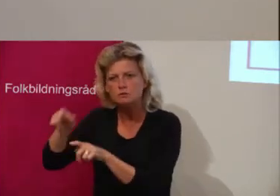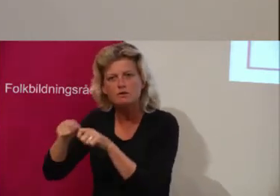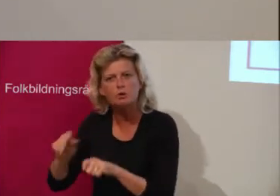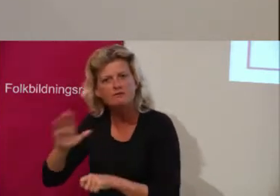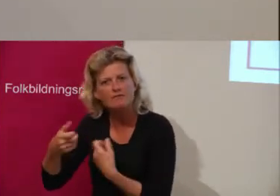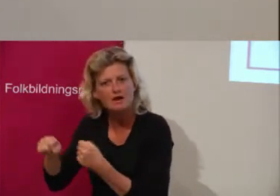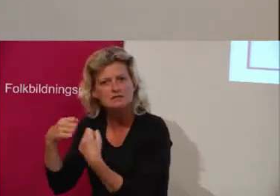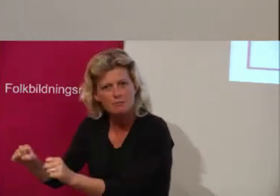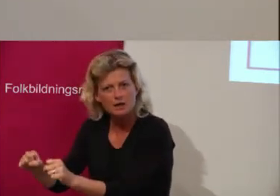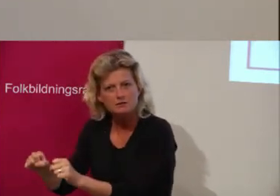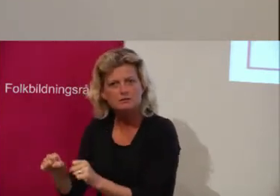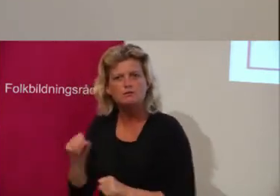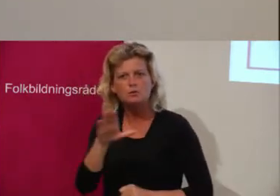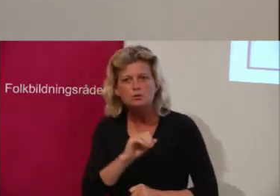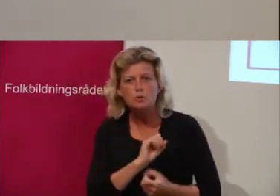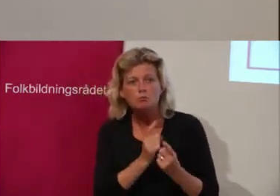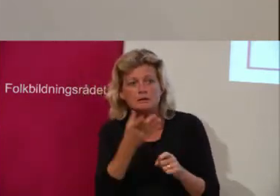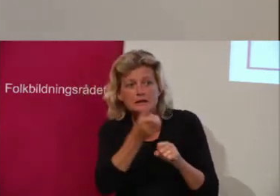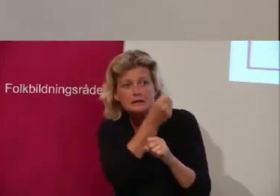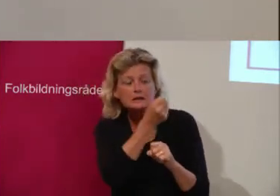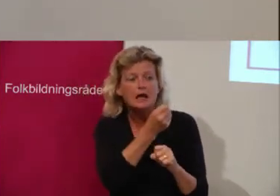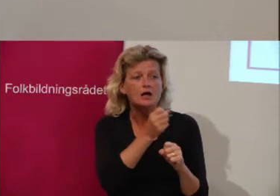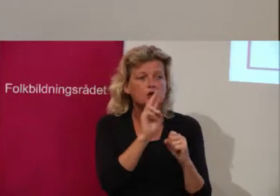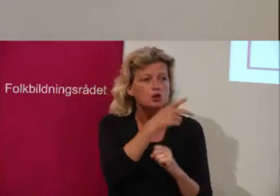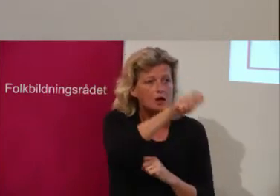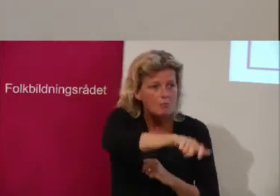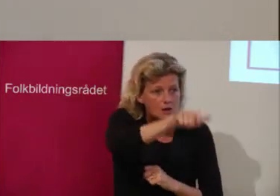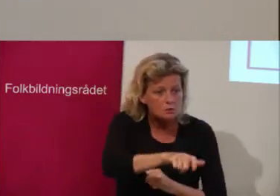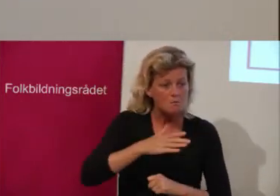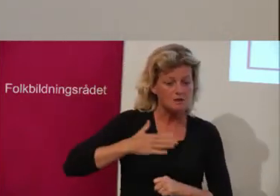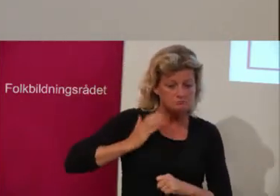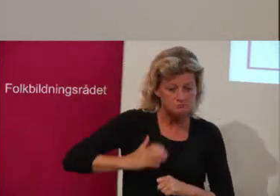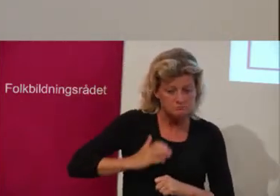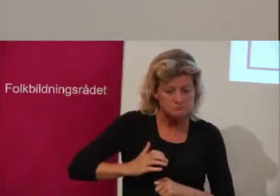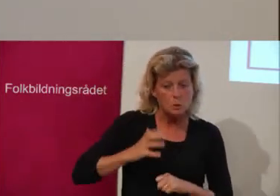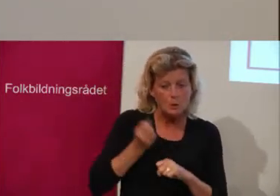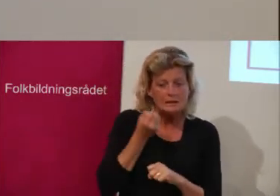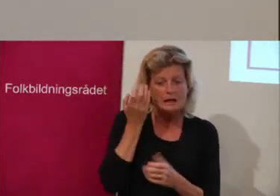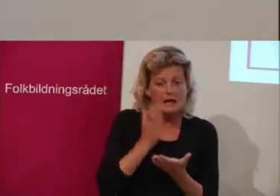nya människor som kommer från nya sätt att engagera sig, att komma till ett sammanhang vid ett tillfälle.